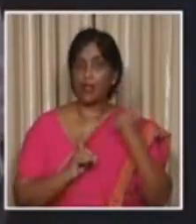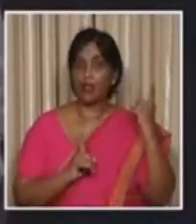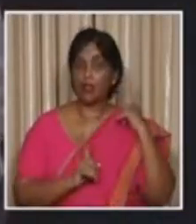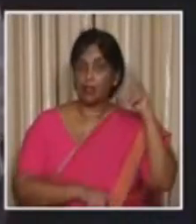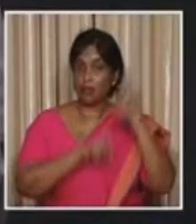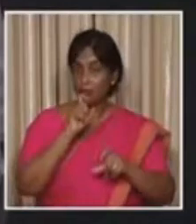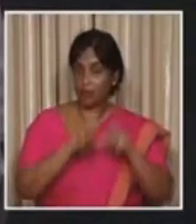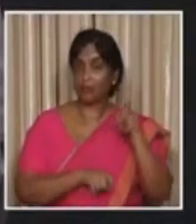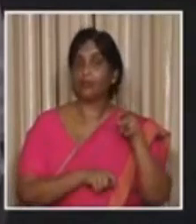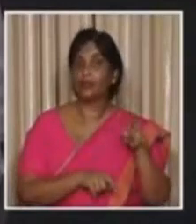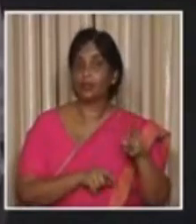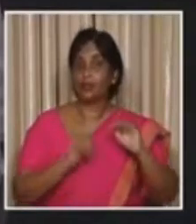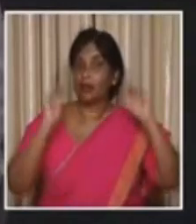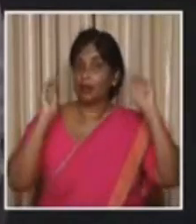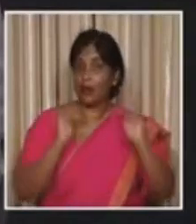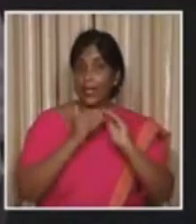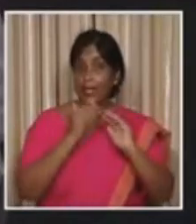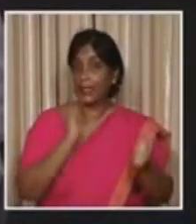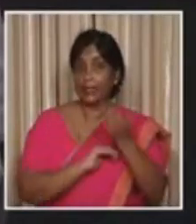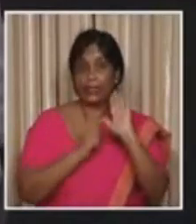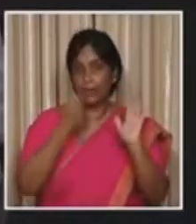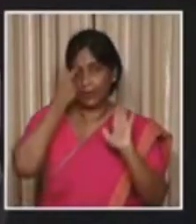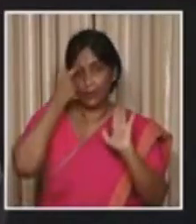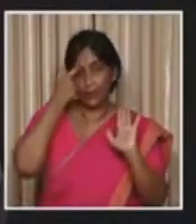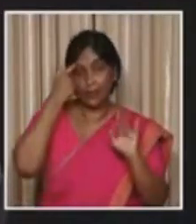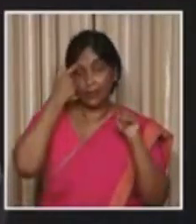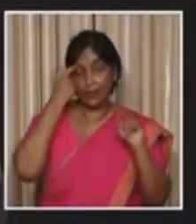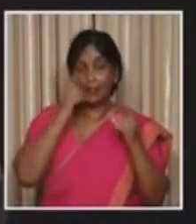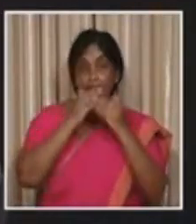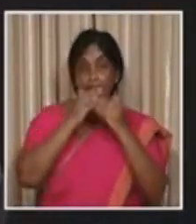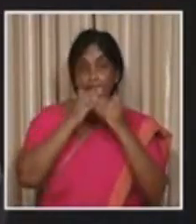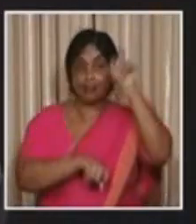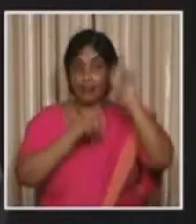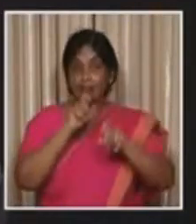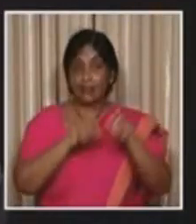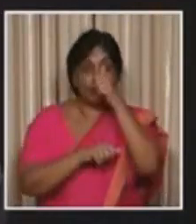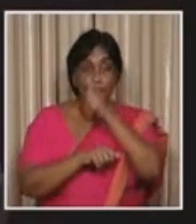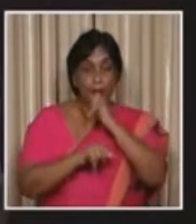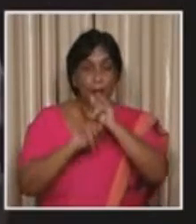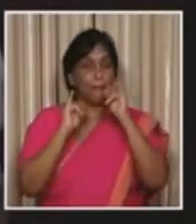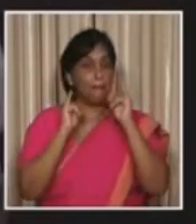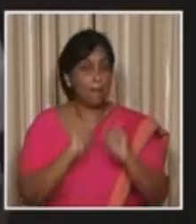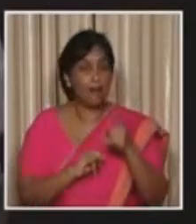යුද හමුදාවේ සොල්දාදුවන් අඩු කරන රෑවණ එක නෙමෙයි කරන්න ඕන ඉහළ නිලධාරීන්ගේ දූෂණ